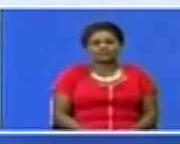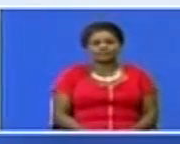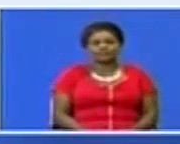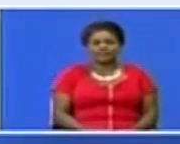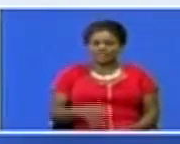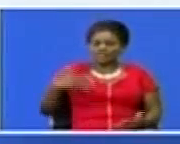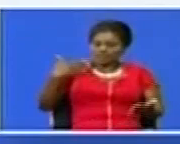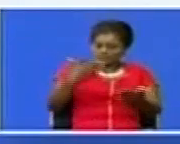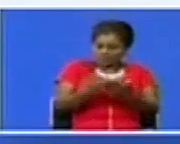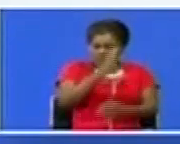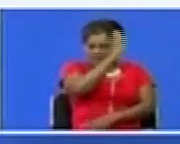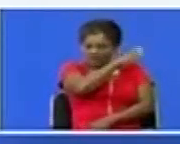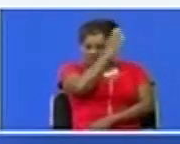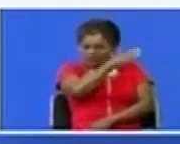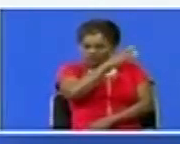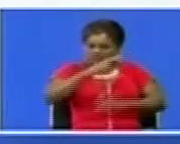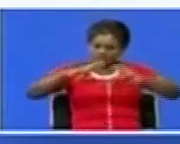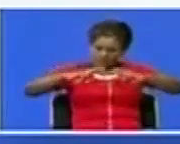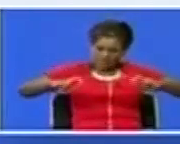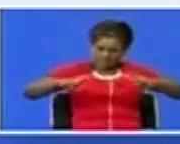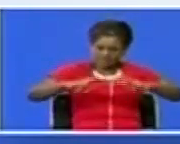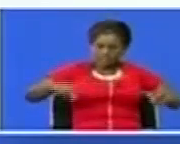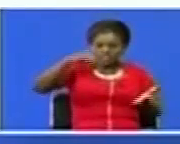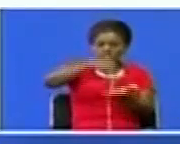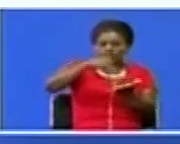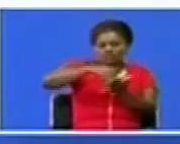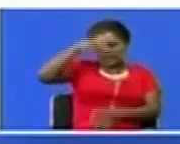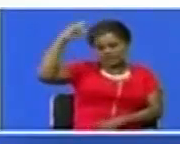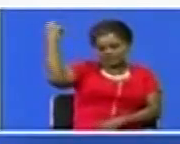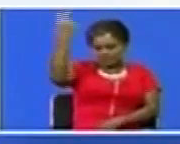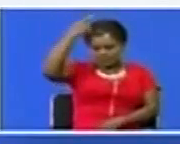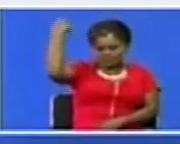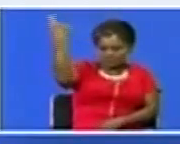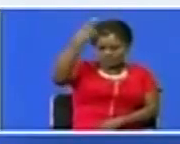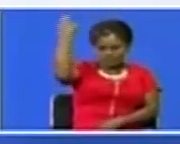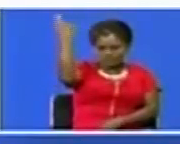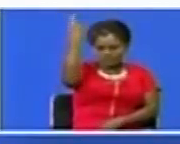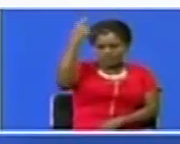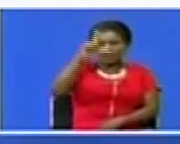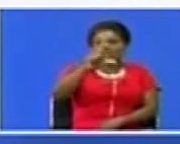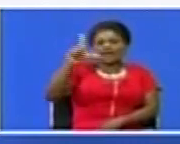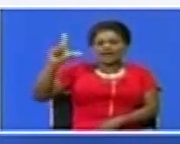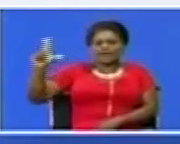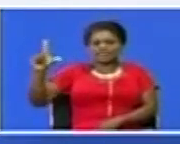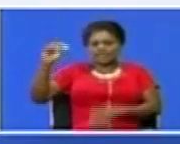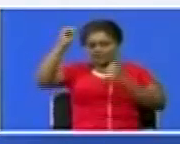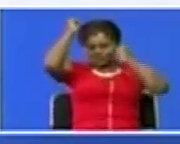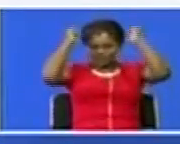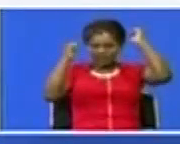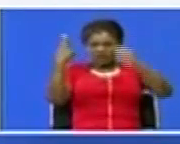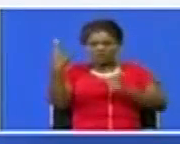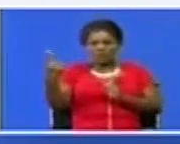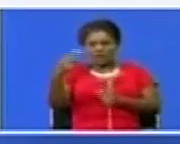Na kufikia leo jioni, msako uliojumuisha ndege ya helikopta ulielekea eneo la Langata Barracks ambapo simba